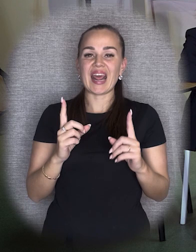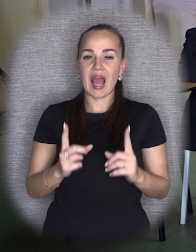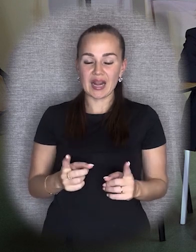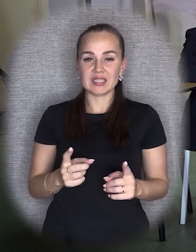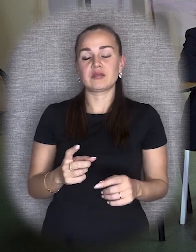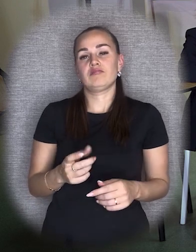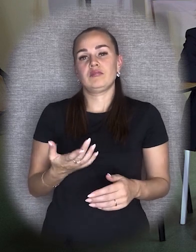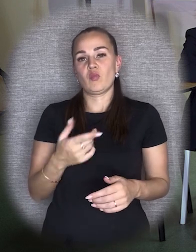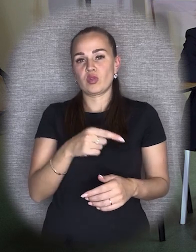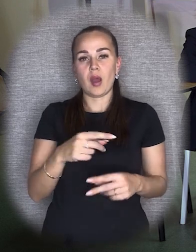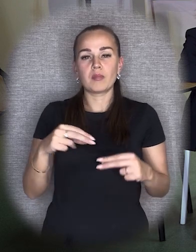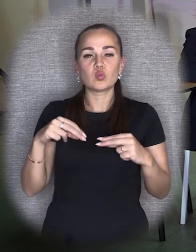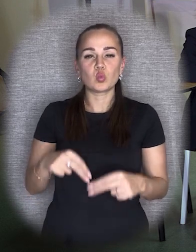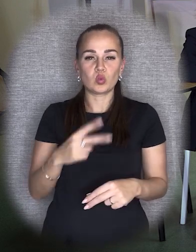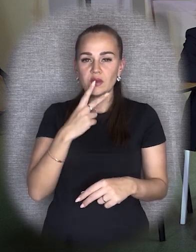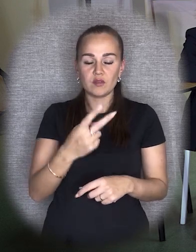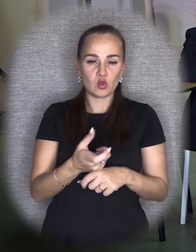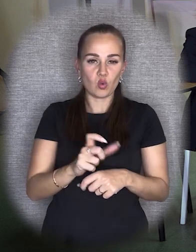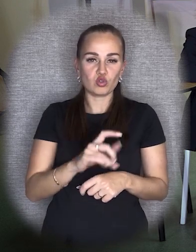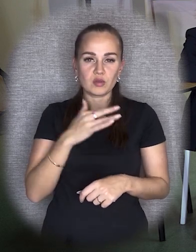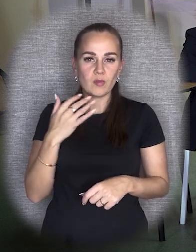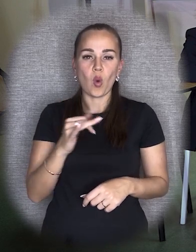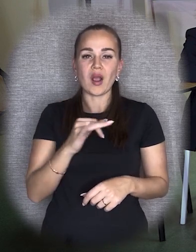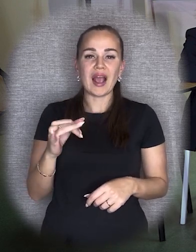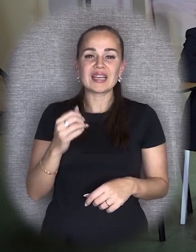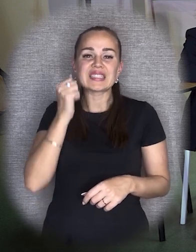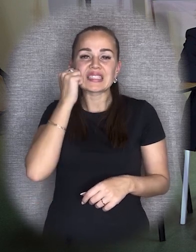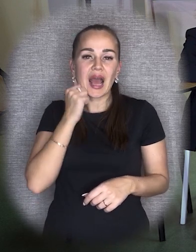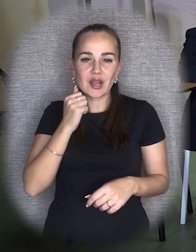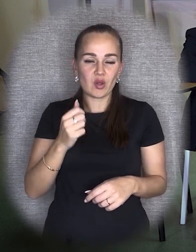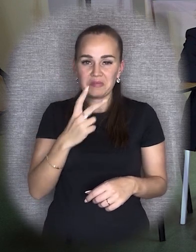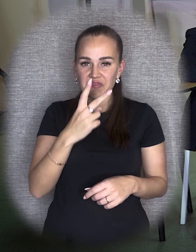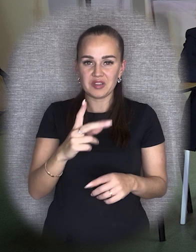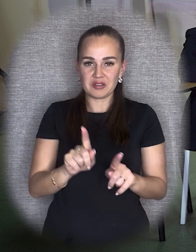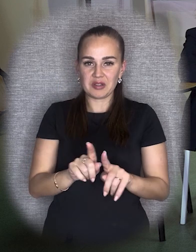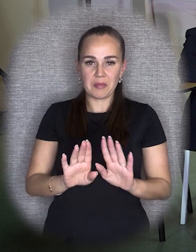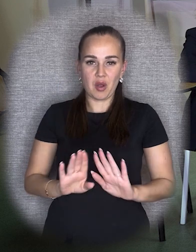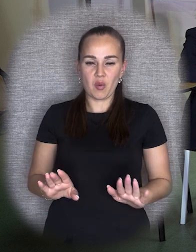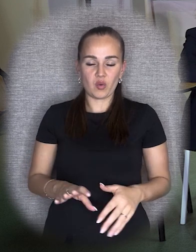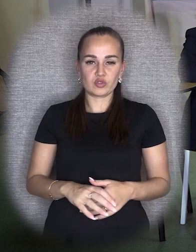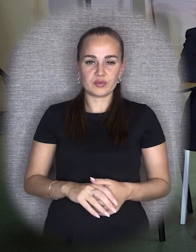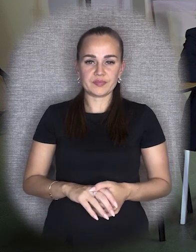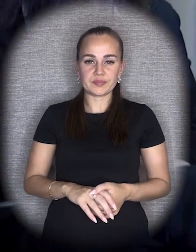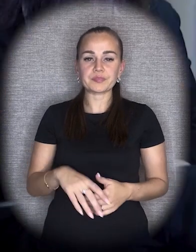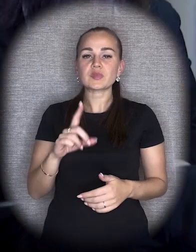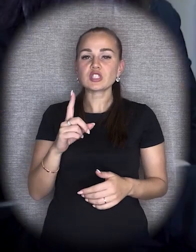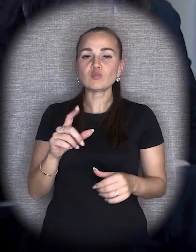каких-нибудь людей труда, нам не выглядит это нафталином, потому что я вот согласен тоже с тем, что в